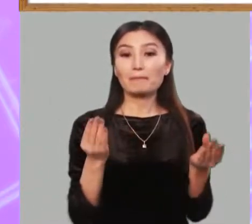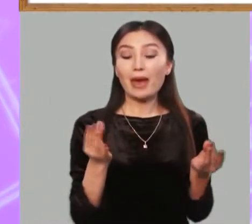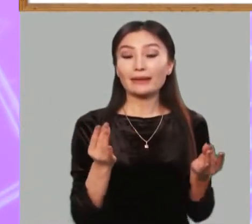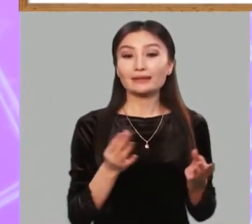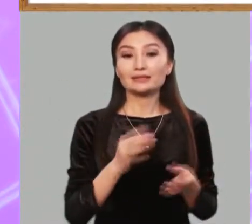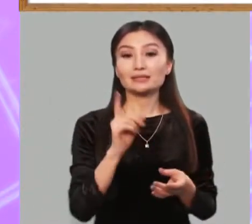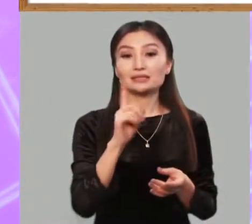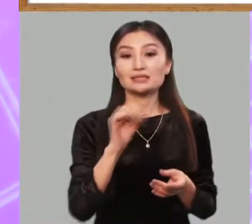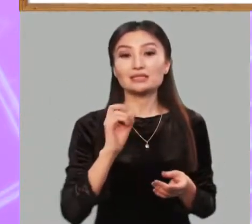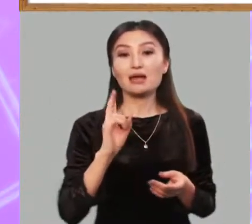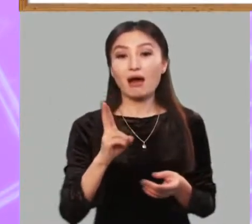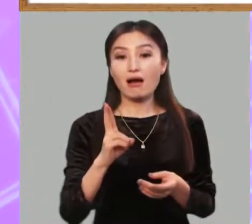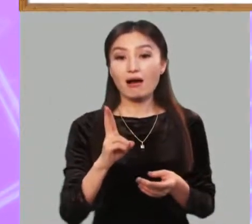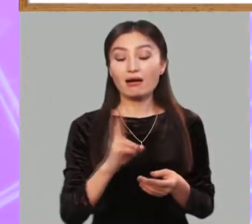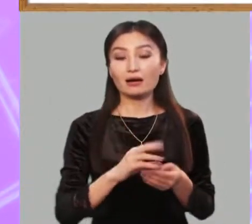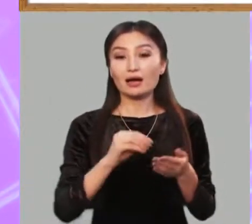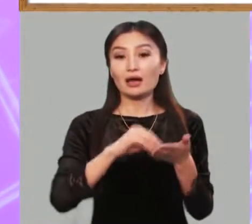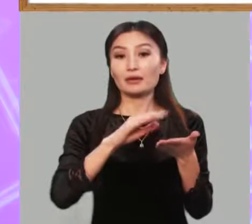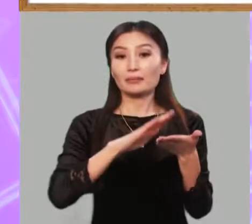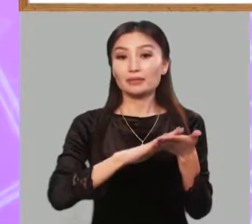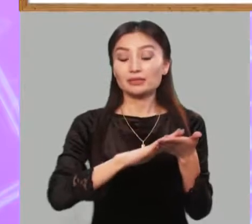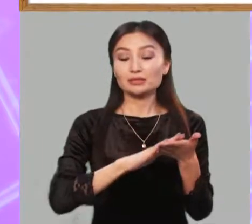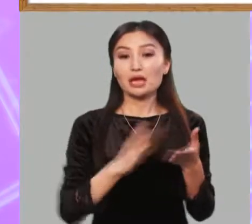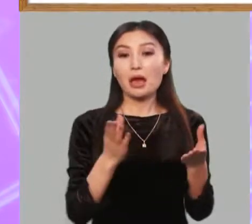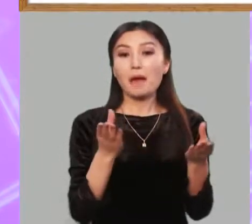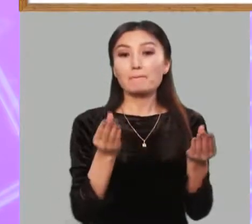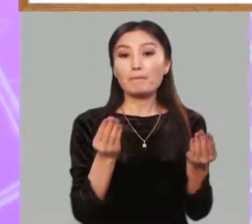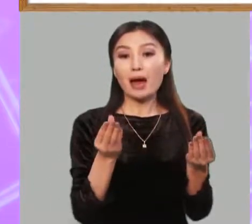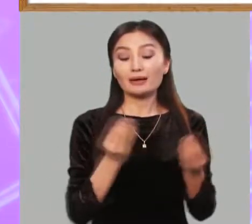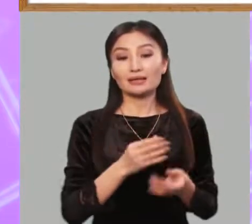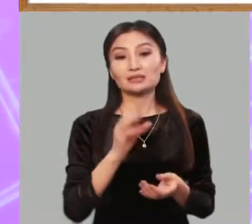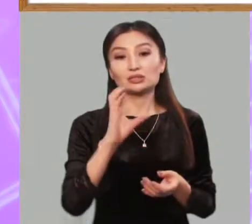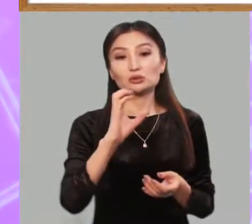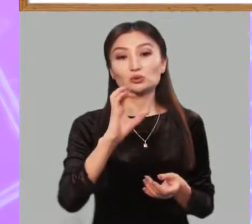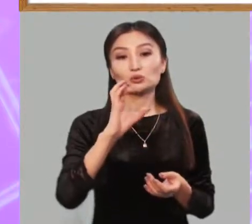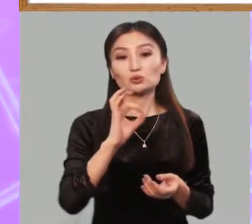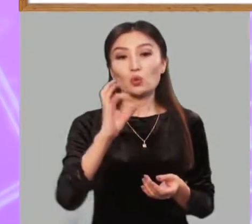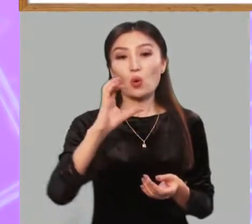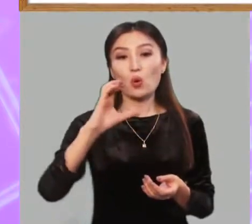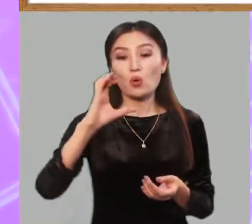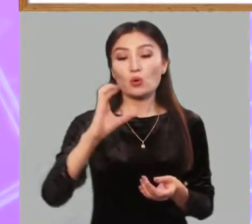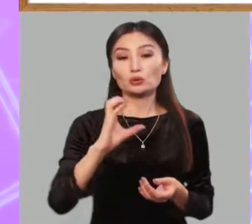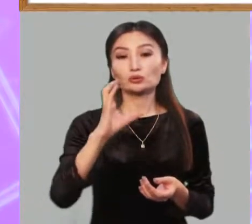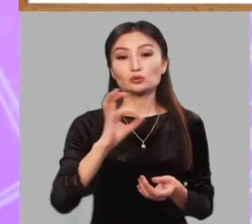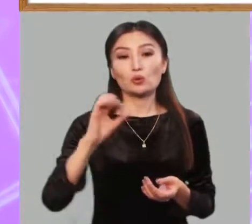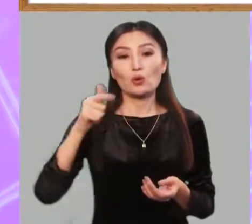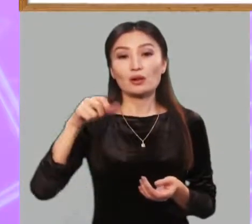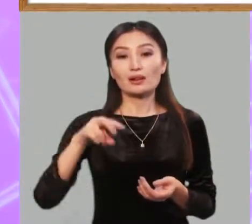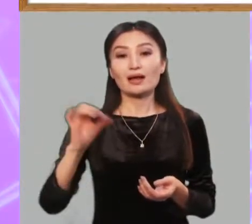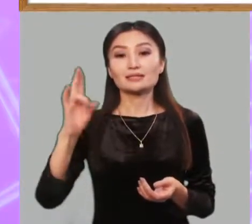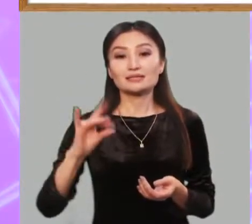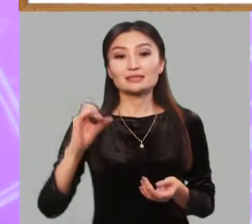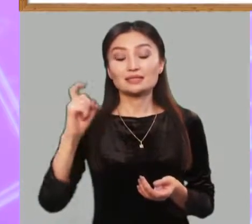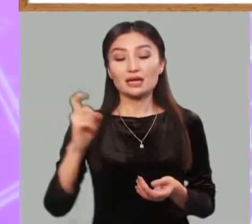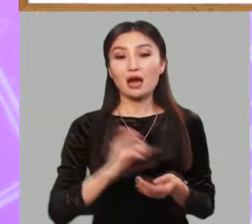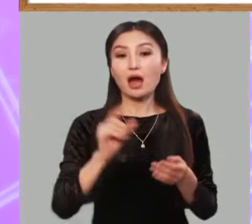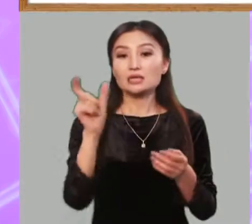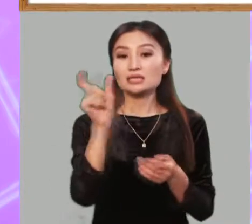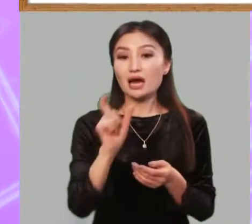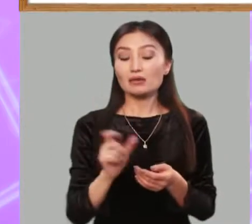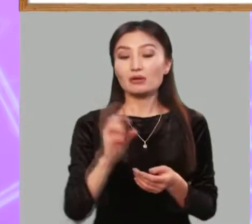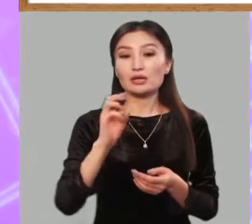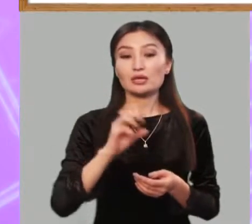мягкий знак обозначают мягкость согласных. Послушайте стихотворение Эммы